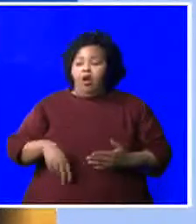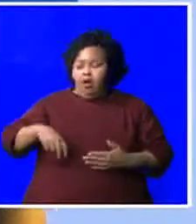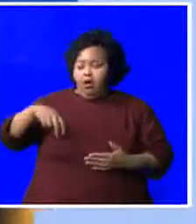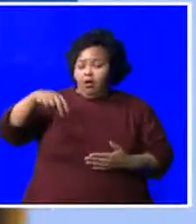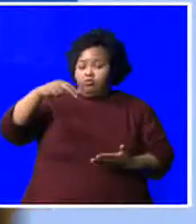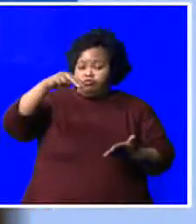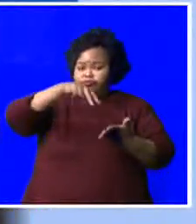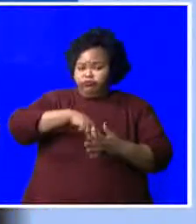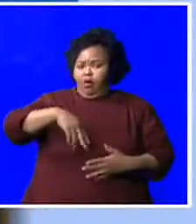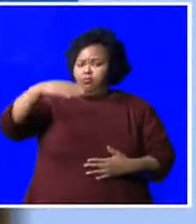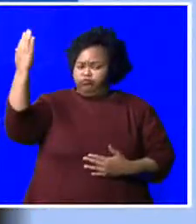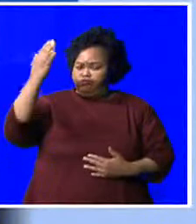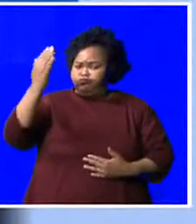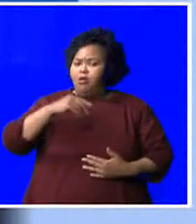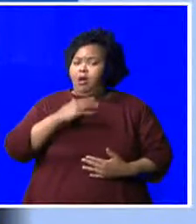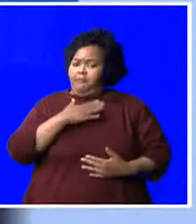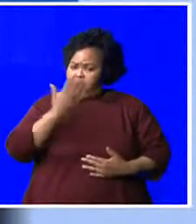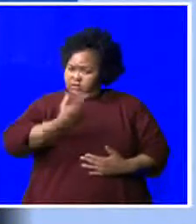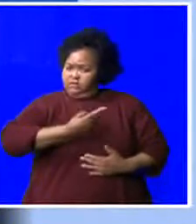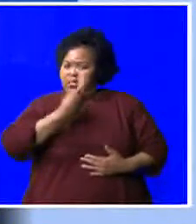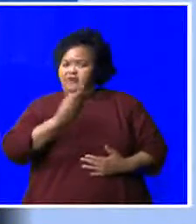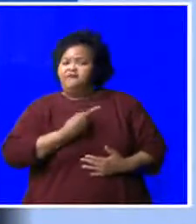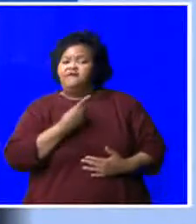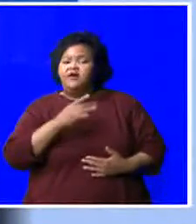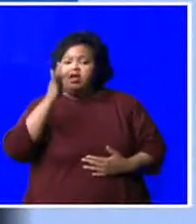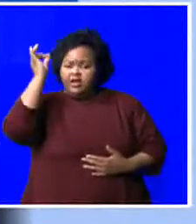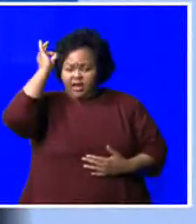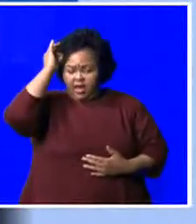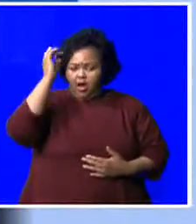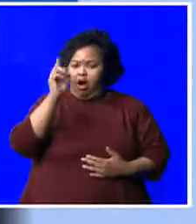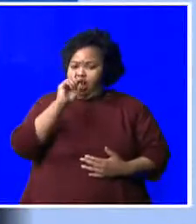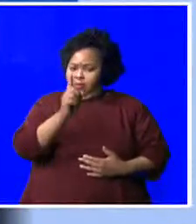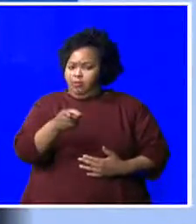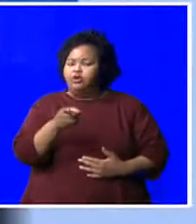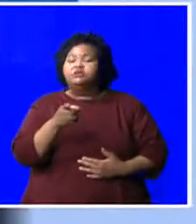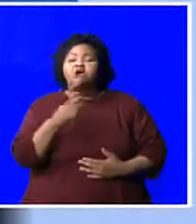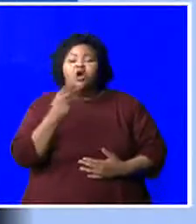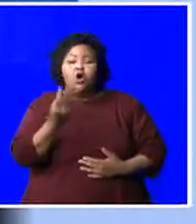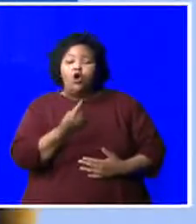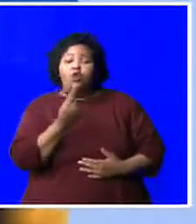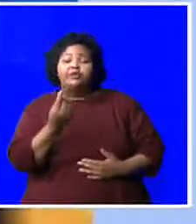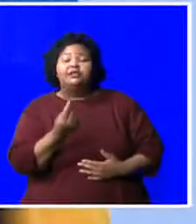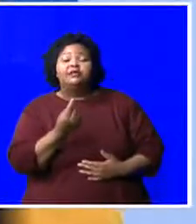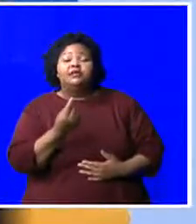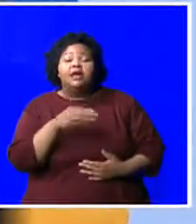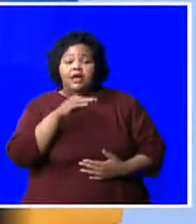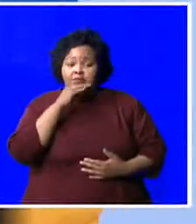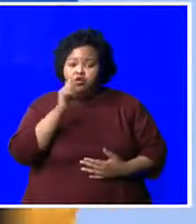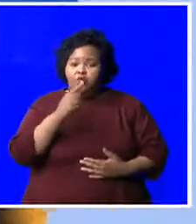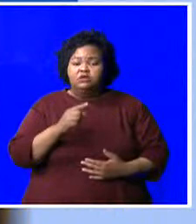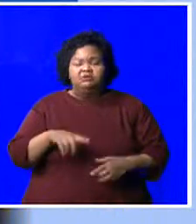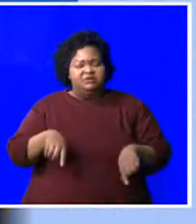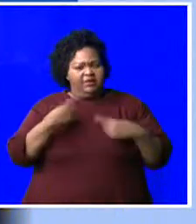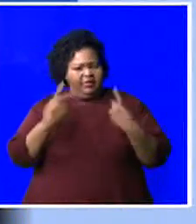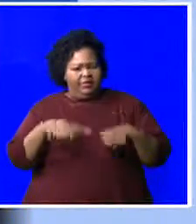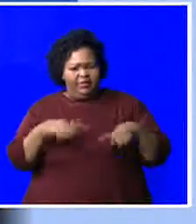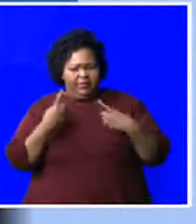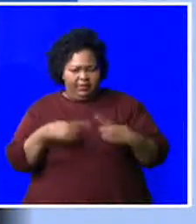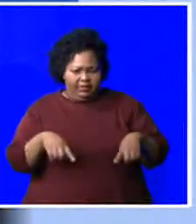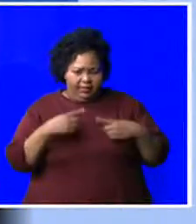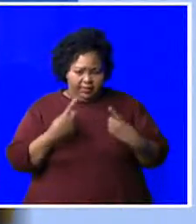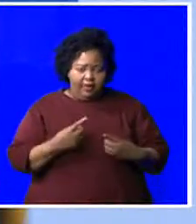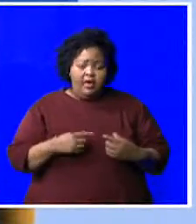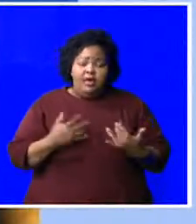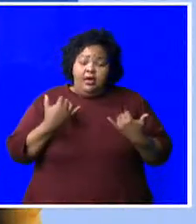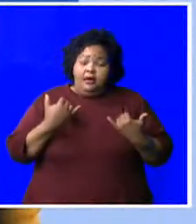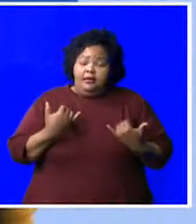ngiyakhompithwa kani phela sto sebenzela inkosi yinye nelivelinye angigcine ke ngekuthi mngane makhosi sibheka kanjani